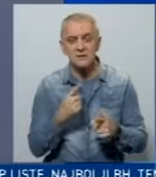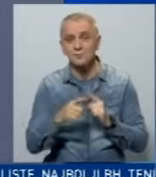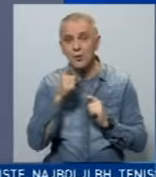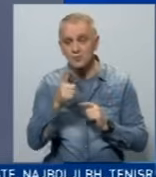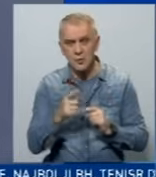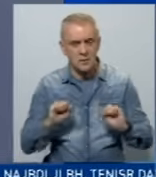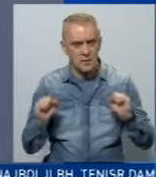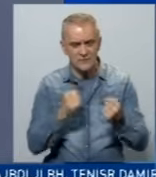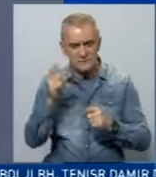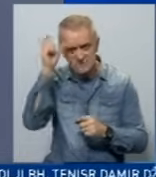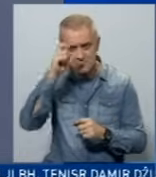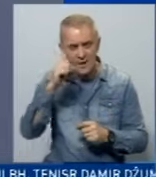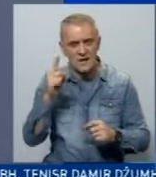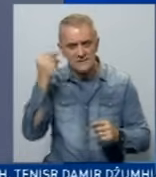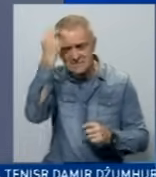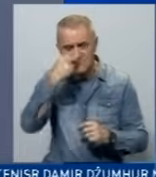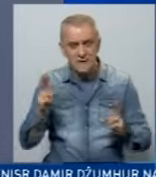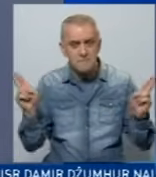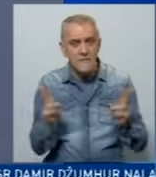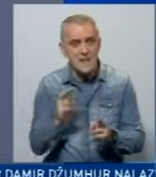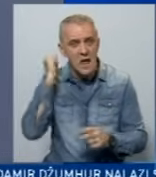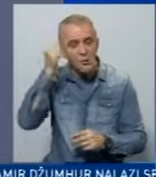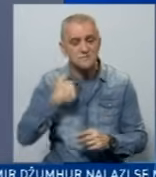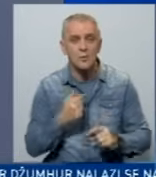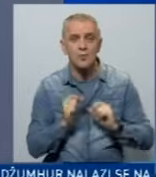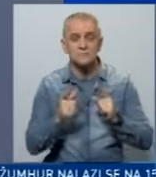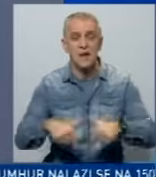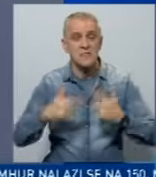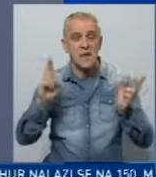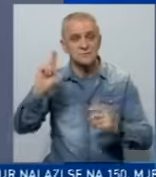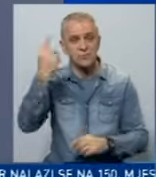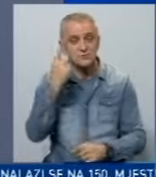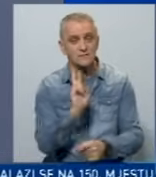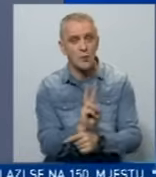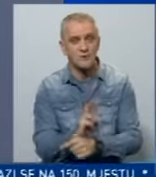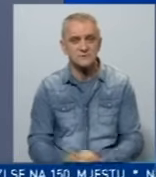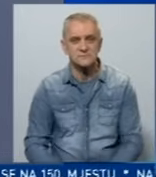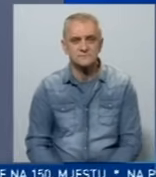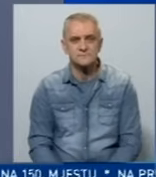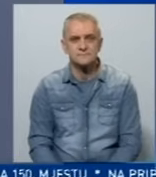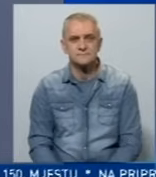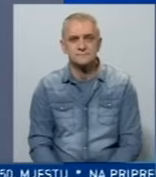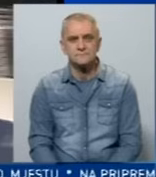trenutne tenzije sa Srbijom i srpskom manjinom na Kosovu, upućujemo jasan poziv na zrelost i oprez.